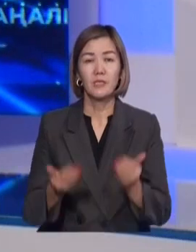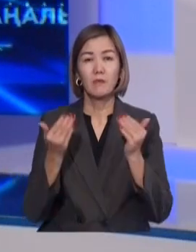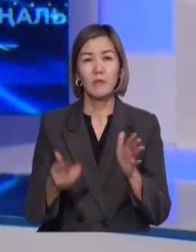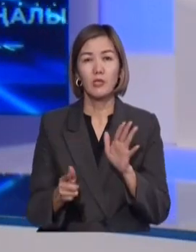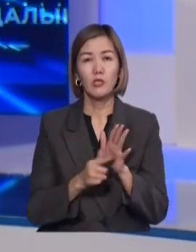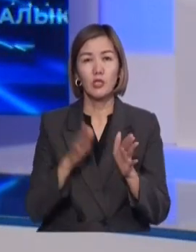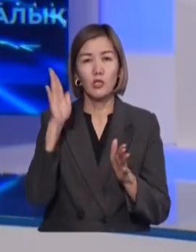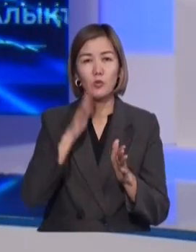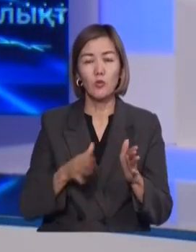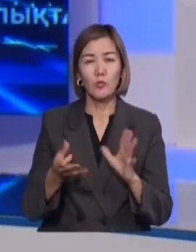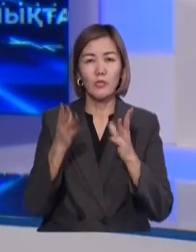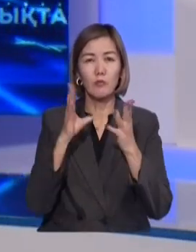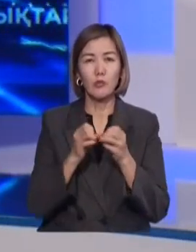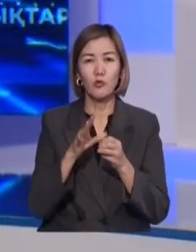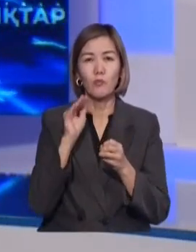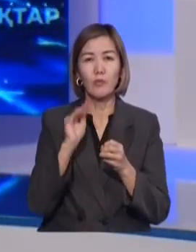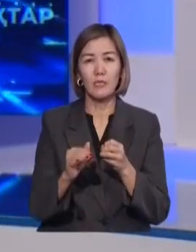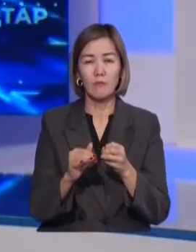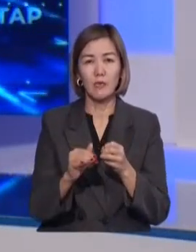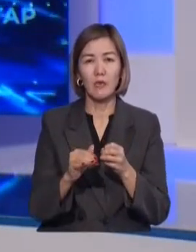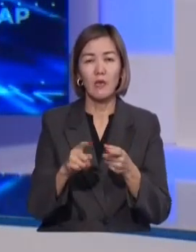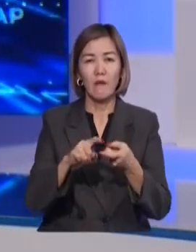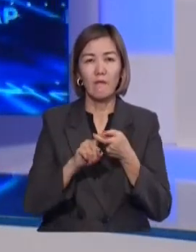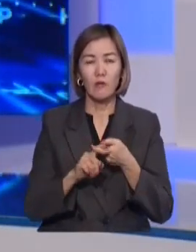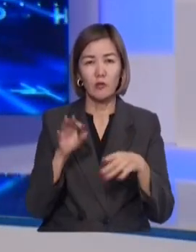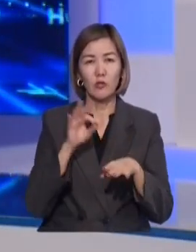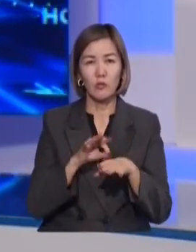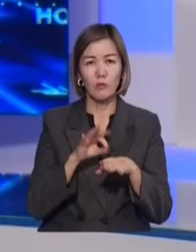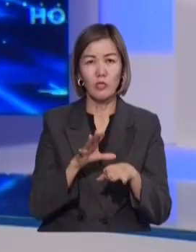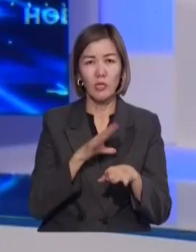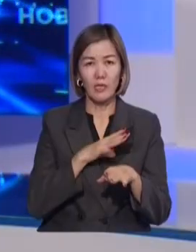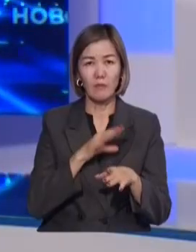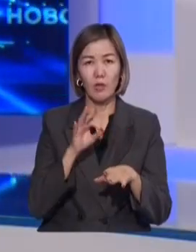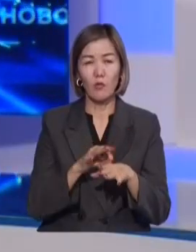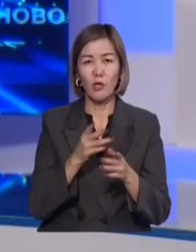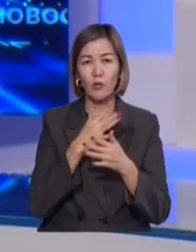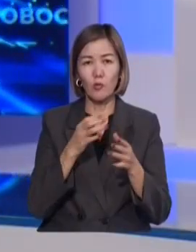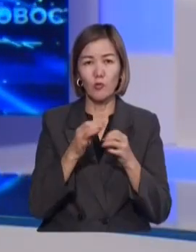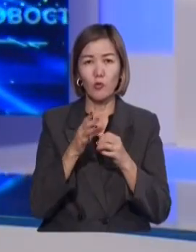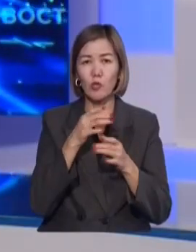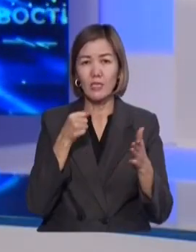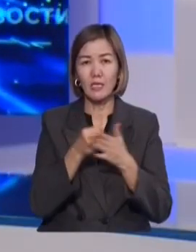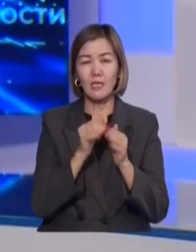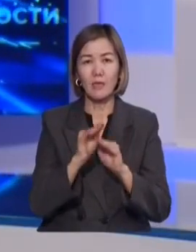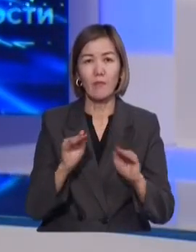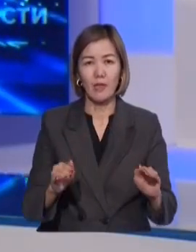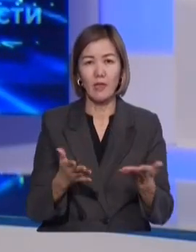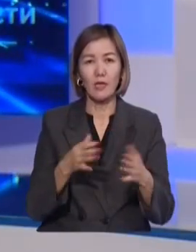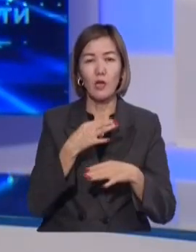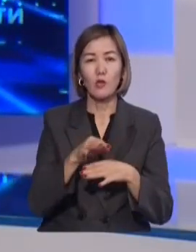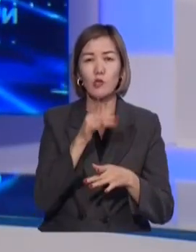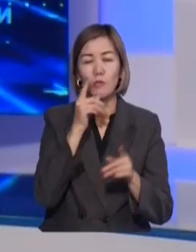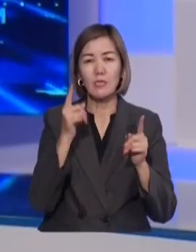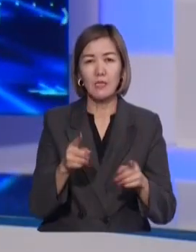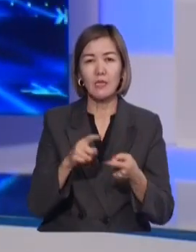Биыл Жетісу облысы бойынша 15 мыңға жуық адам вирустық инфекцияға шалдығыпты. Ауырғандардың дені 14 жасқа дейінгі балалар. Мамандар күз